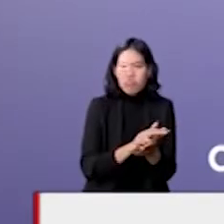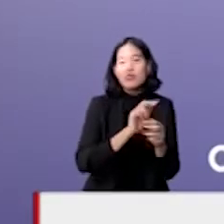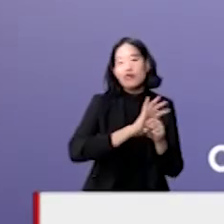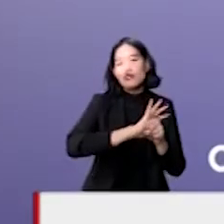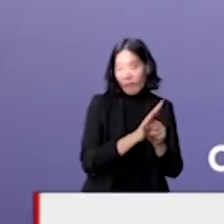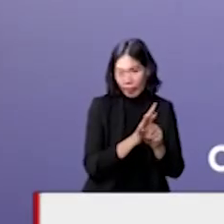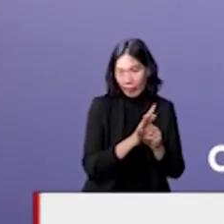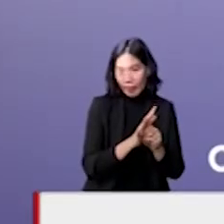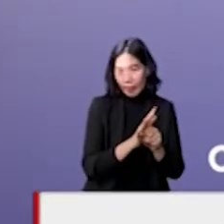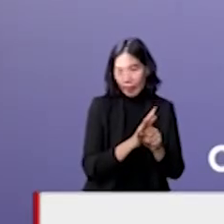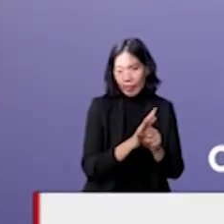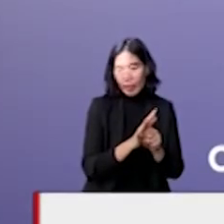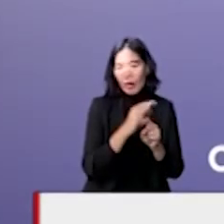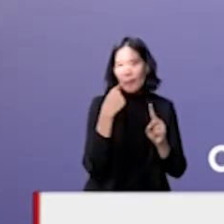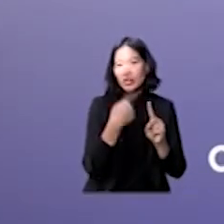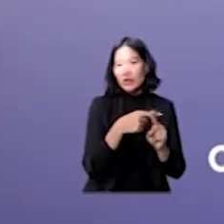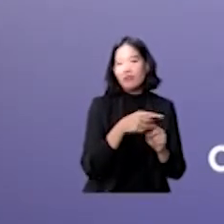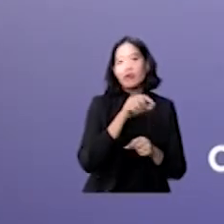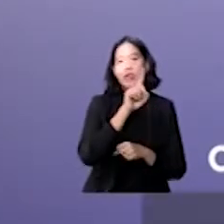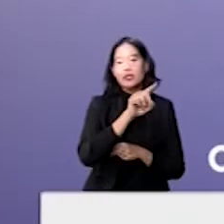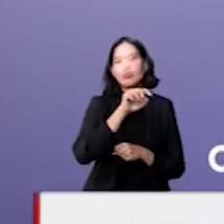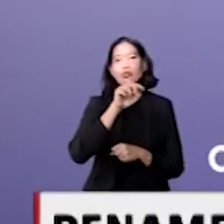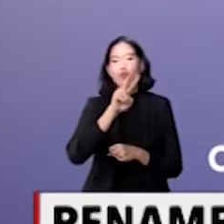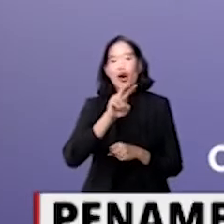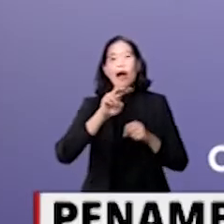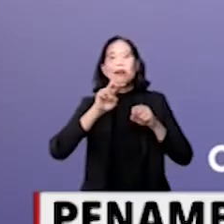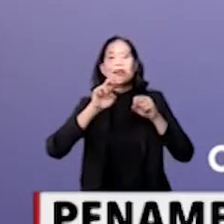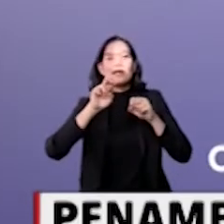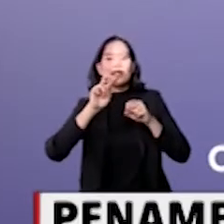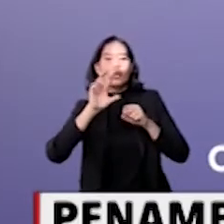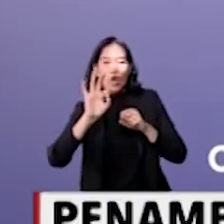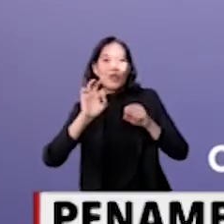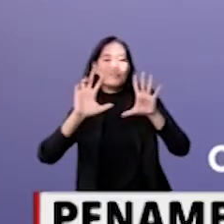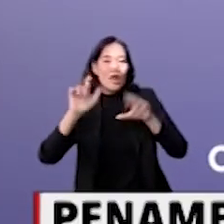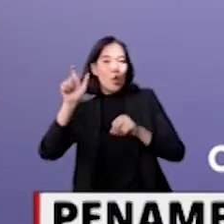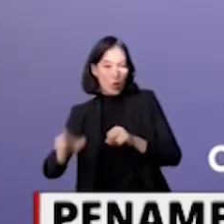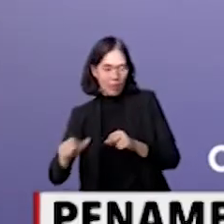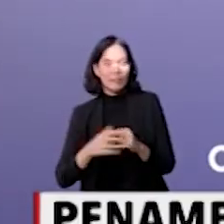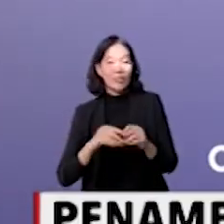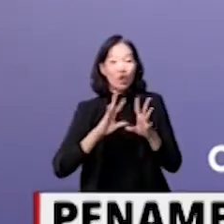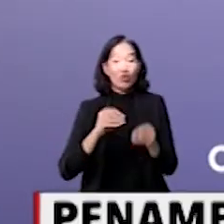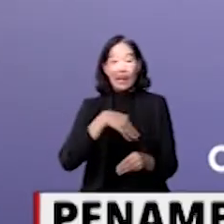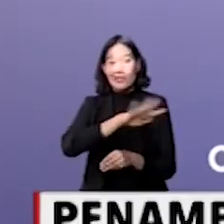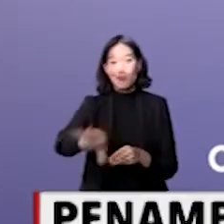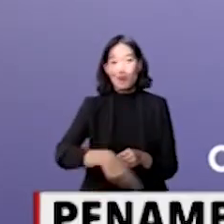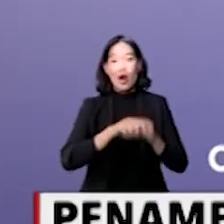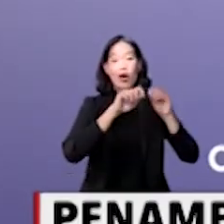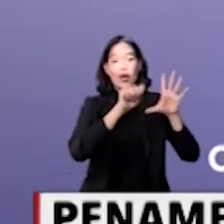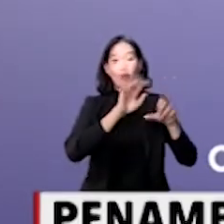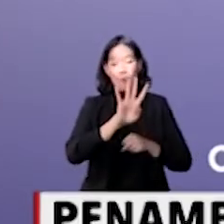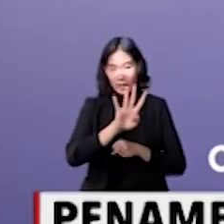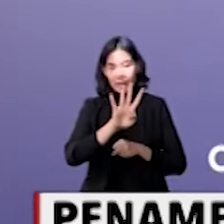covert 19 yang positif sebanyak 1209 orang sehingga sekarang akumulasinya menjadi